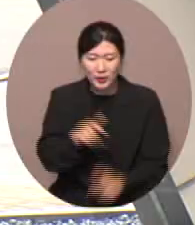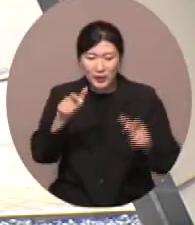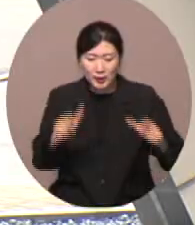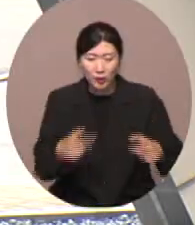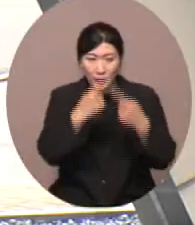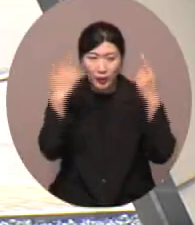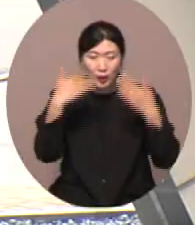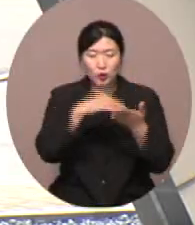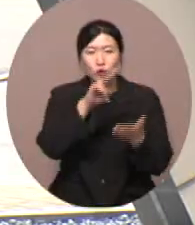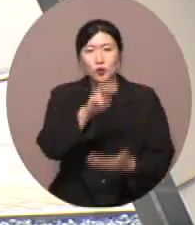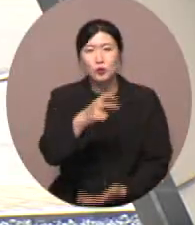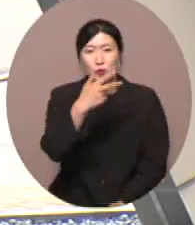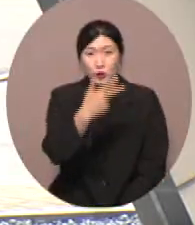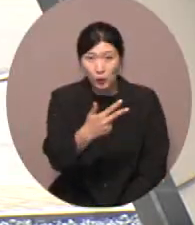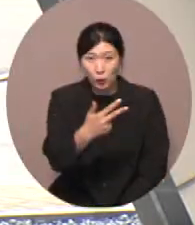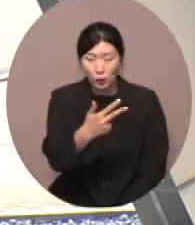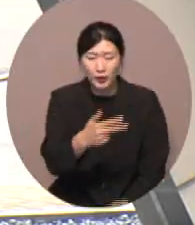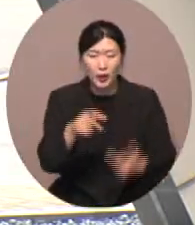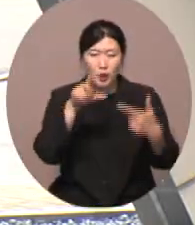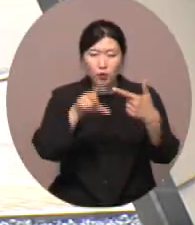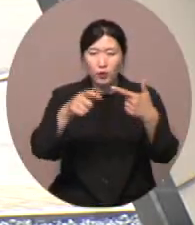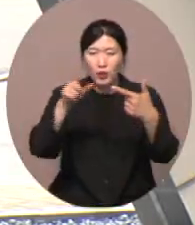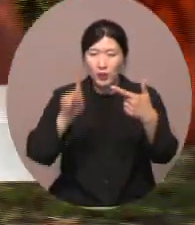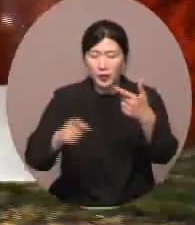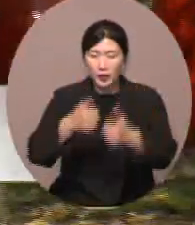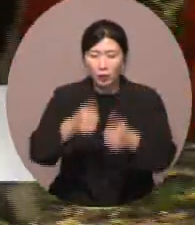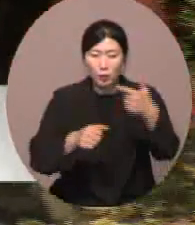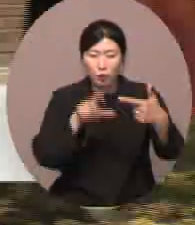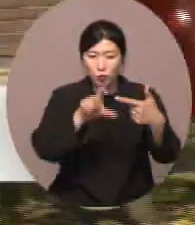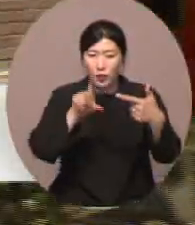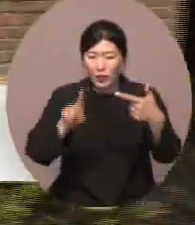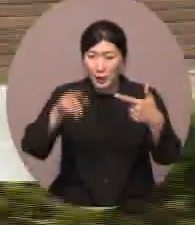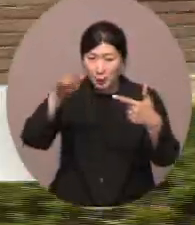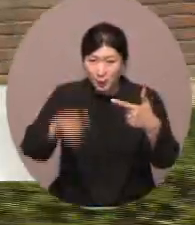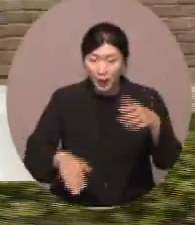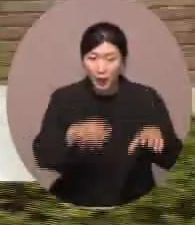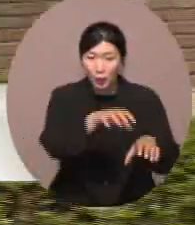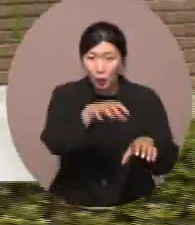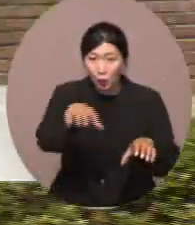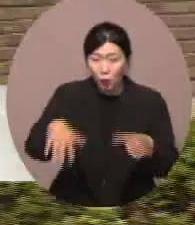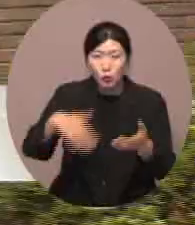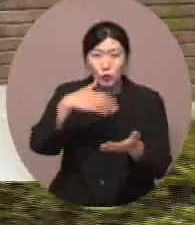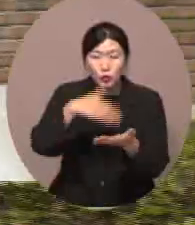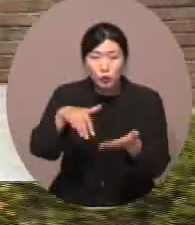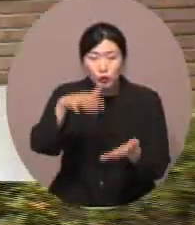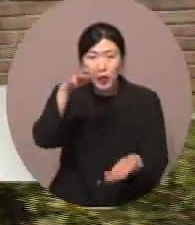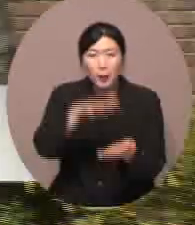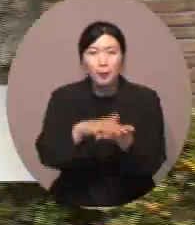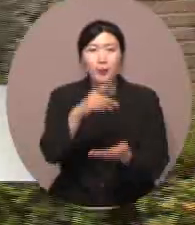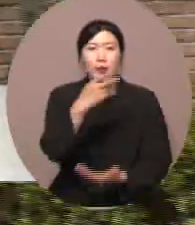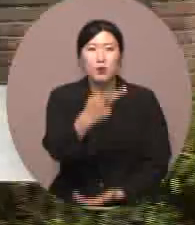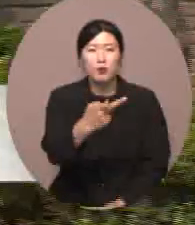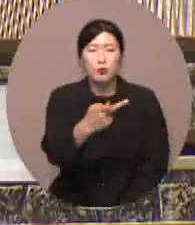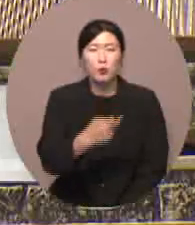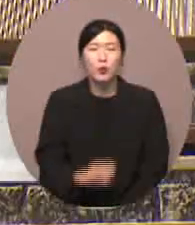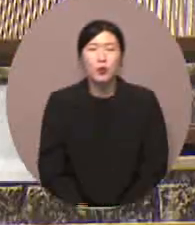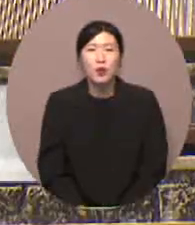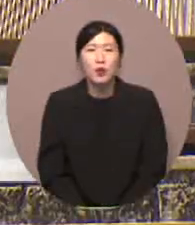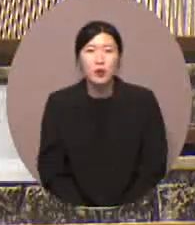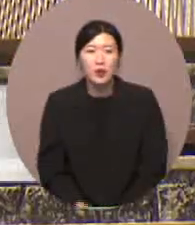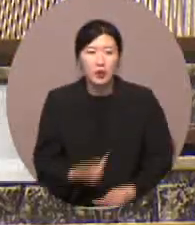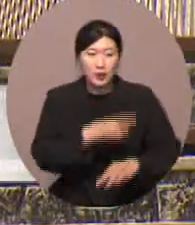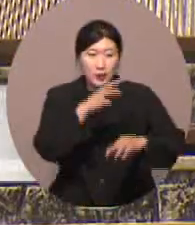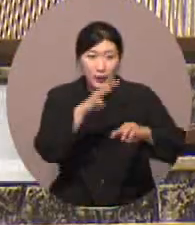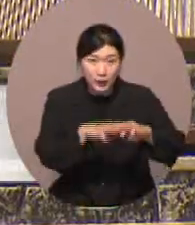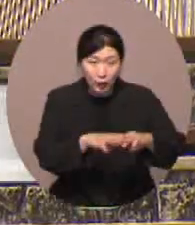가운데 경쟁률이 6대 1 미만이어서 사실상 미달인 곳은 12곳에 달했습니다 지역별로는